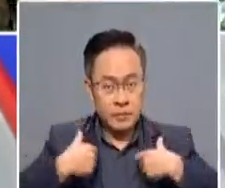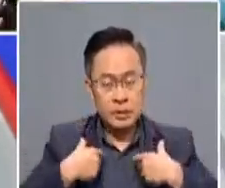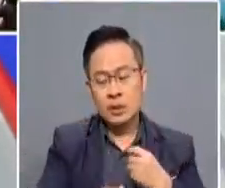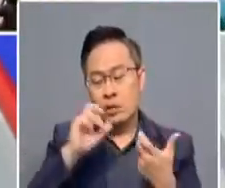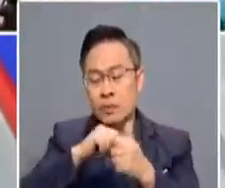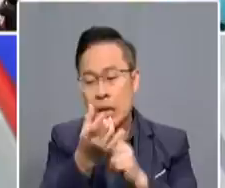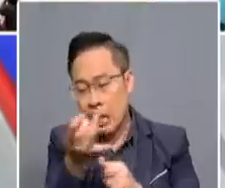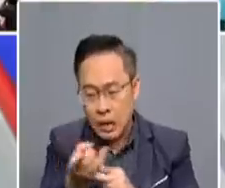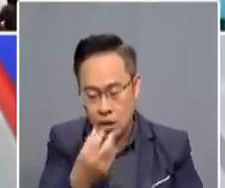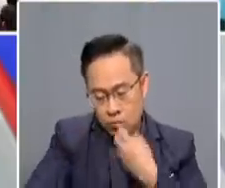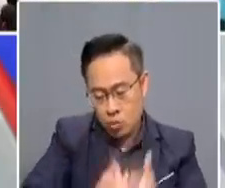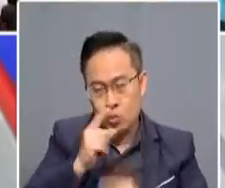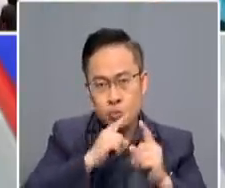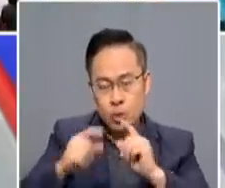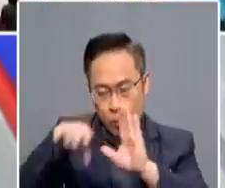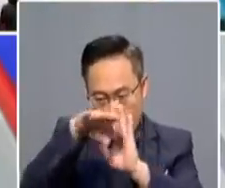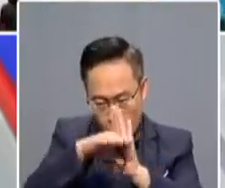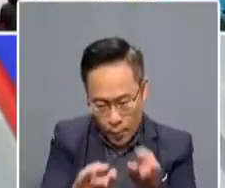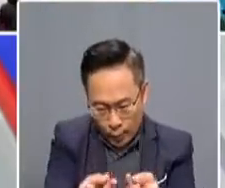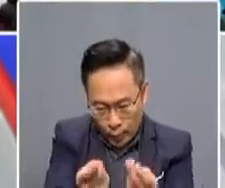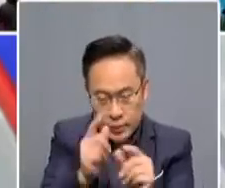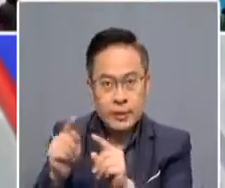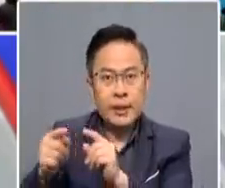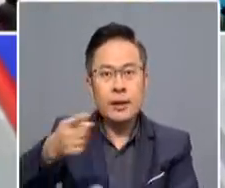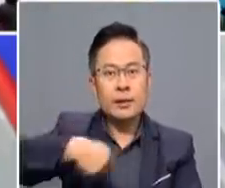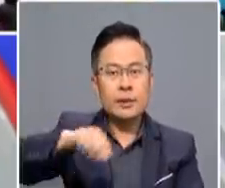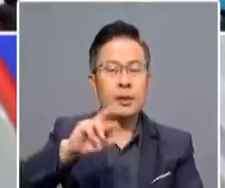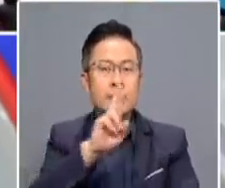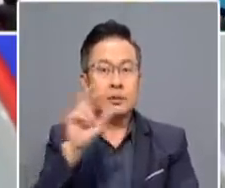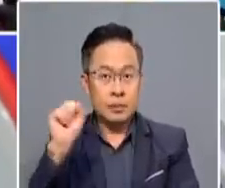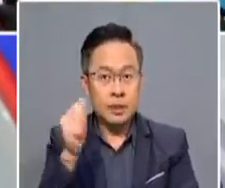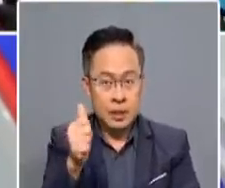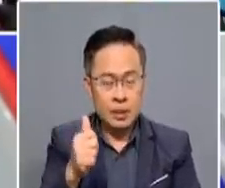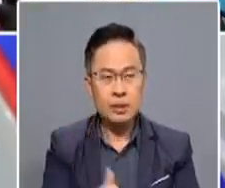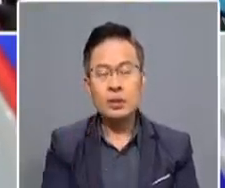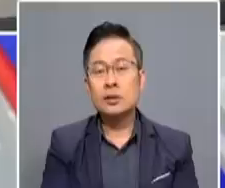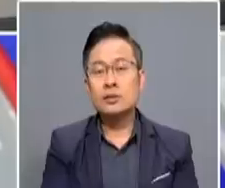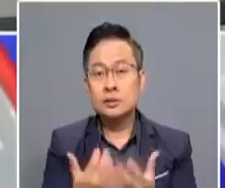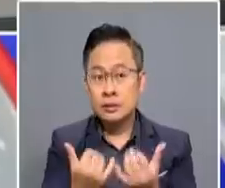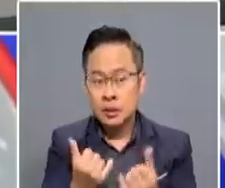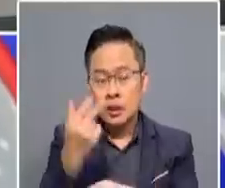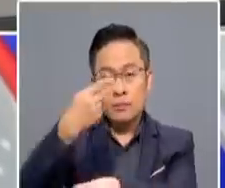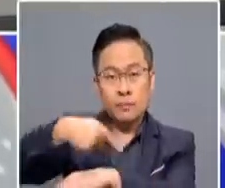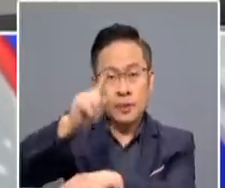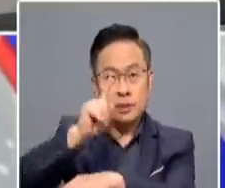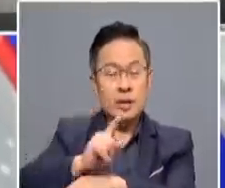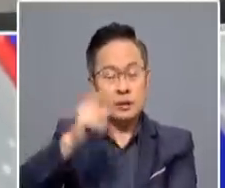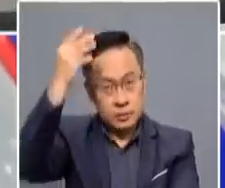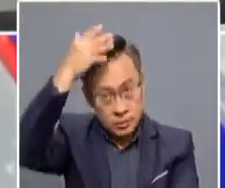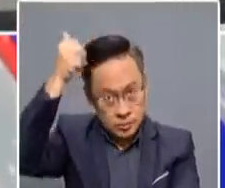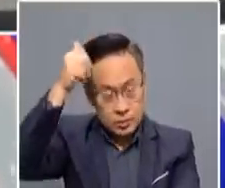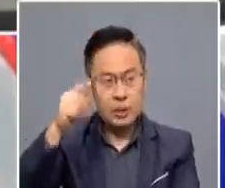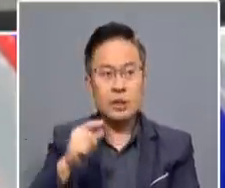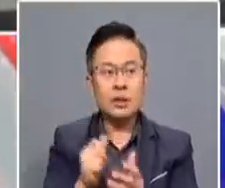พูดกันในสภาเพราะเป็นกลไกของรัฐสภานะครับซึ่งอันนี้มันมี2กลไกด้วยกันกลไกแรกก็คือเป็นเรื่องของประธานสภาใช่ไหมใน